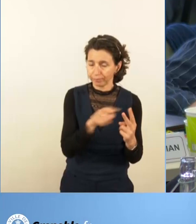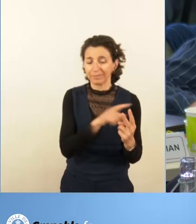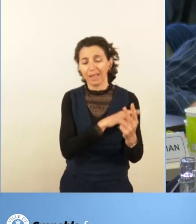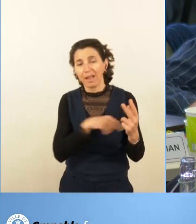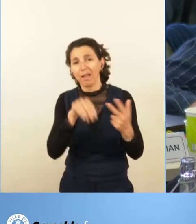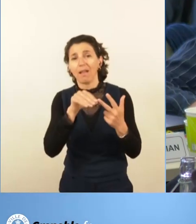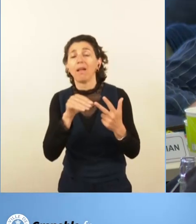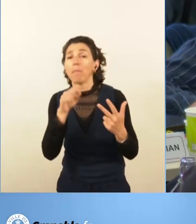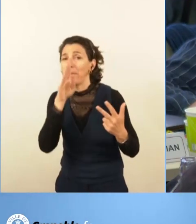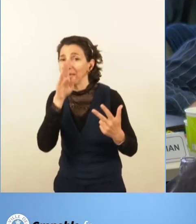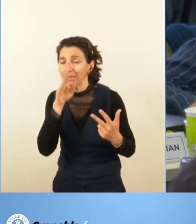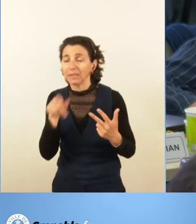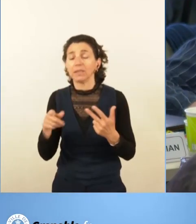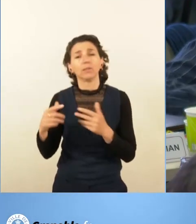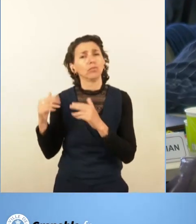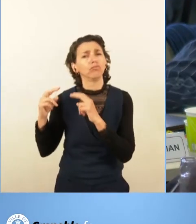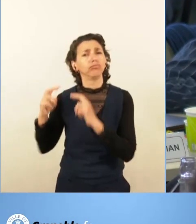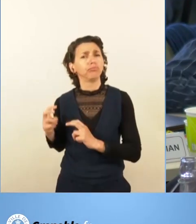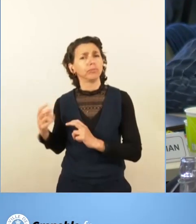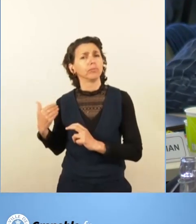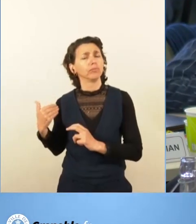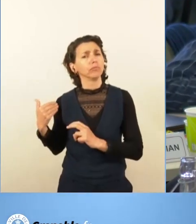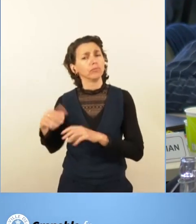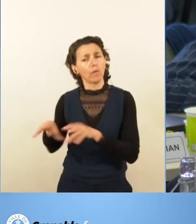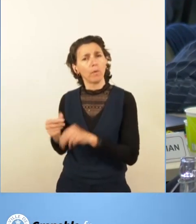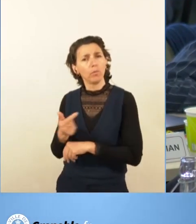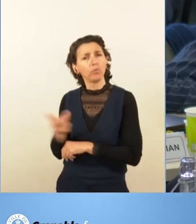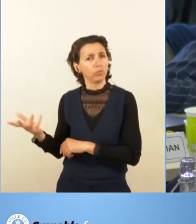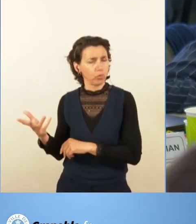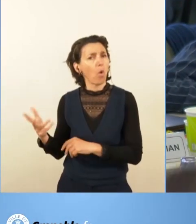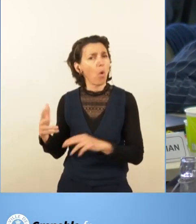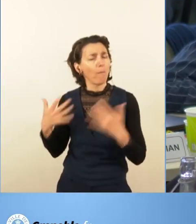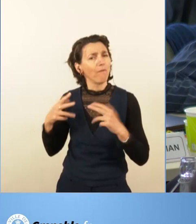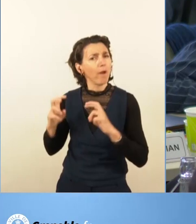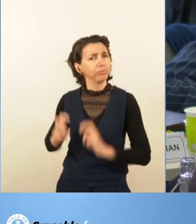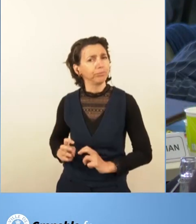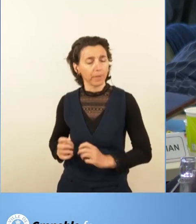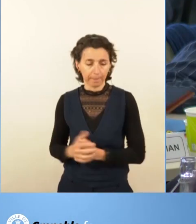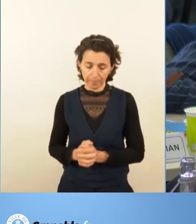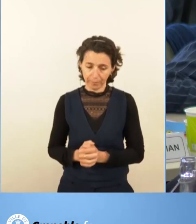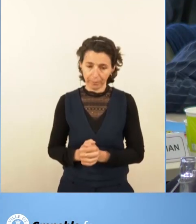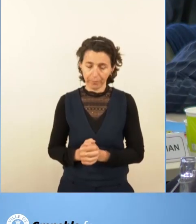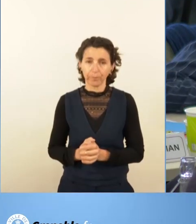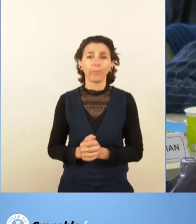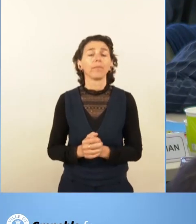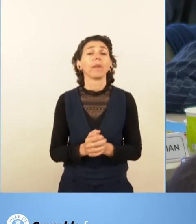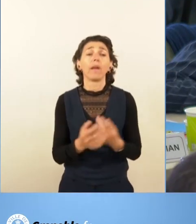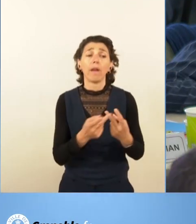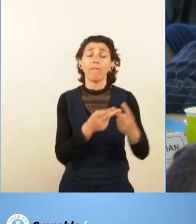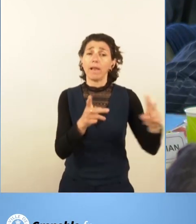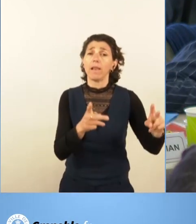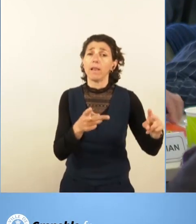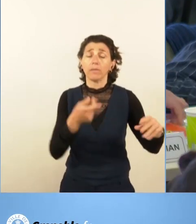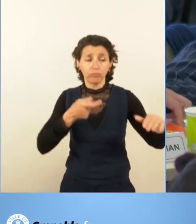il y a déjà eu une baisse notable pour de très nombreuses familles la ville concernera donc des taux de subvention très élevés